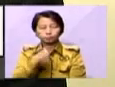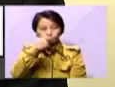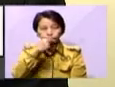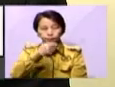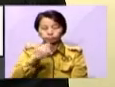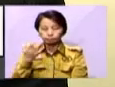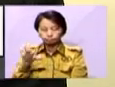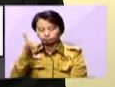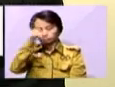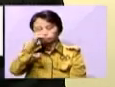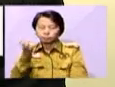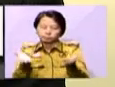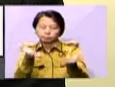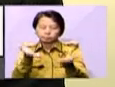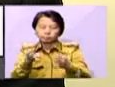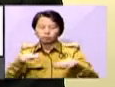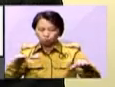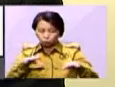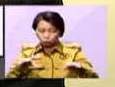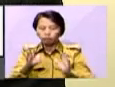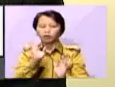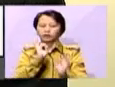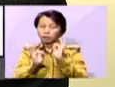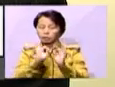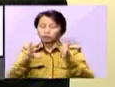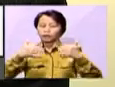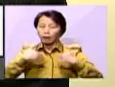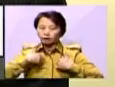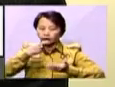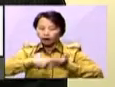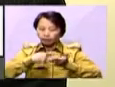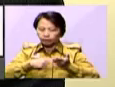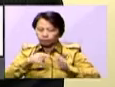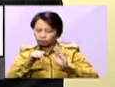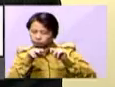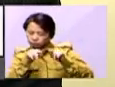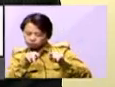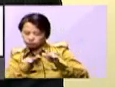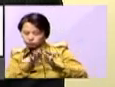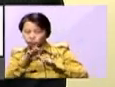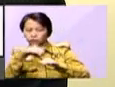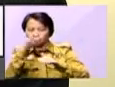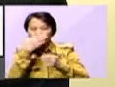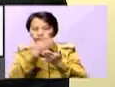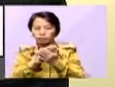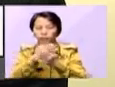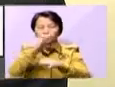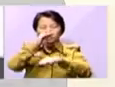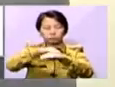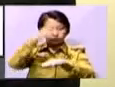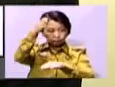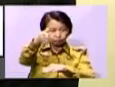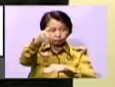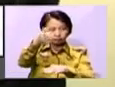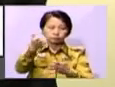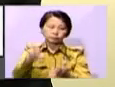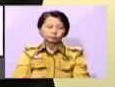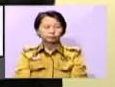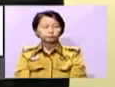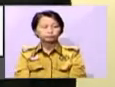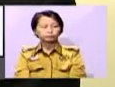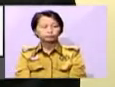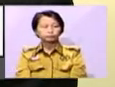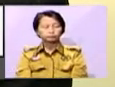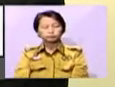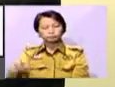Katanya kerajaan mungkin akan berbuat demikian jika terdapat sebarang petanda prestasi yang lebih baik pada masa akan datang.